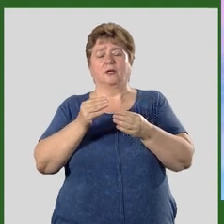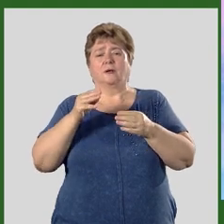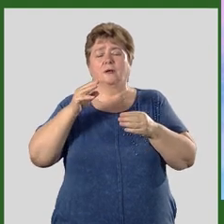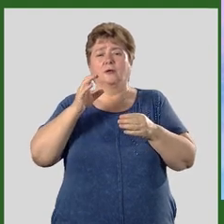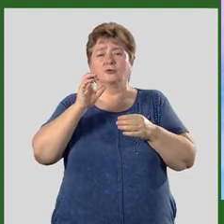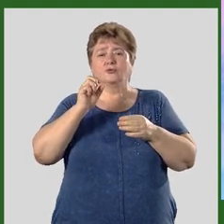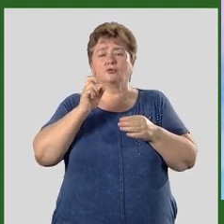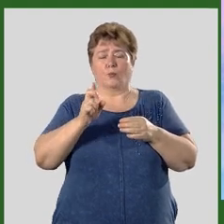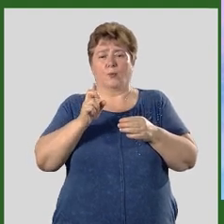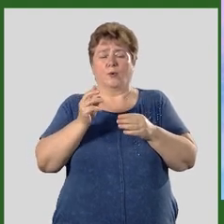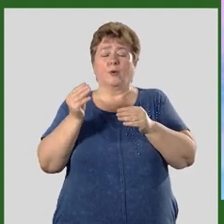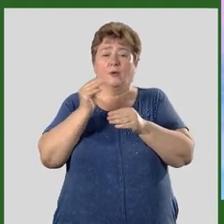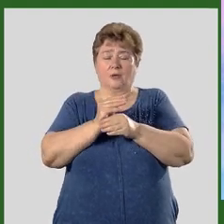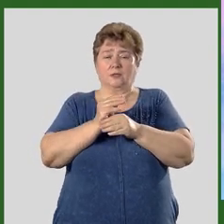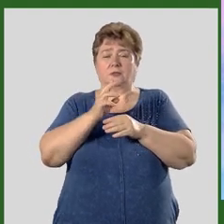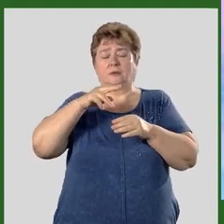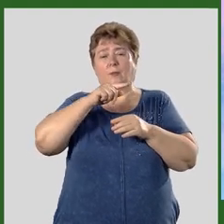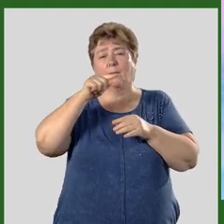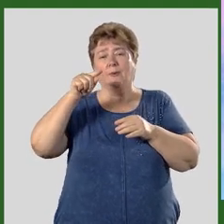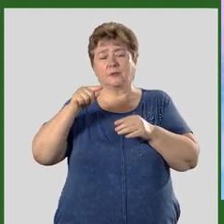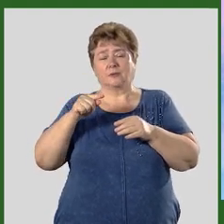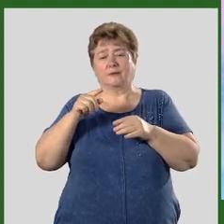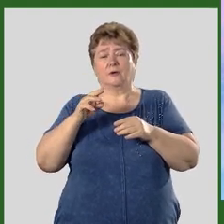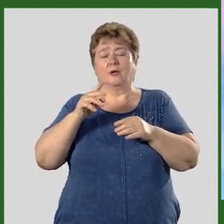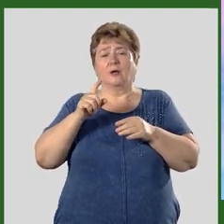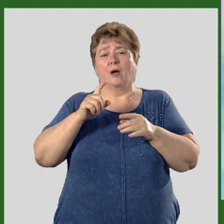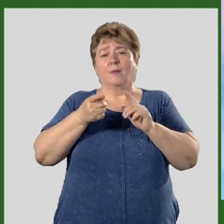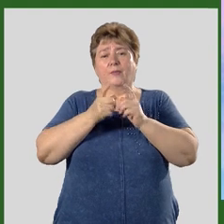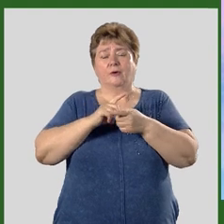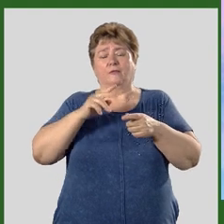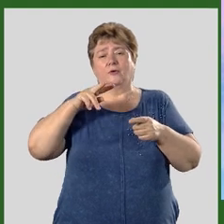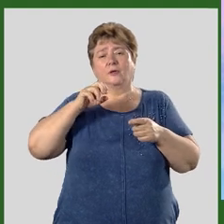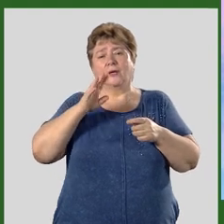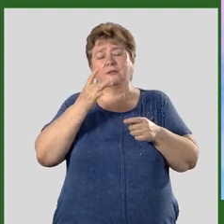приставка «суб», что в переводе с латинского означает «под».